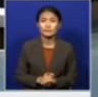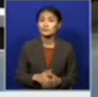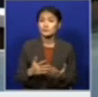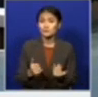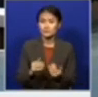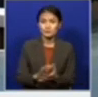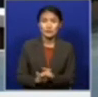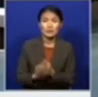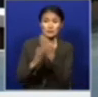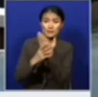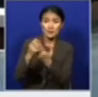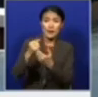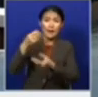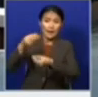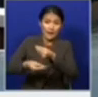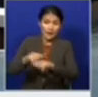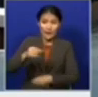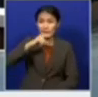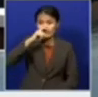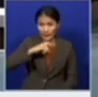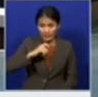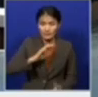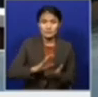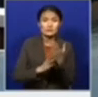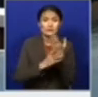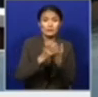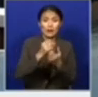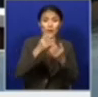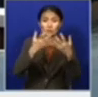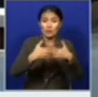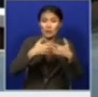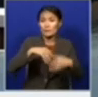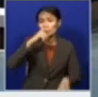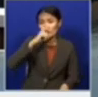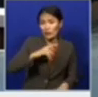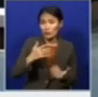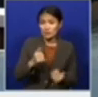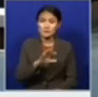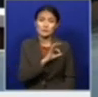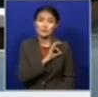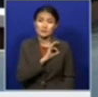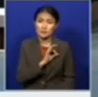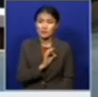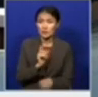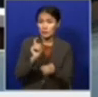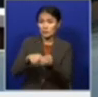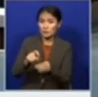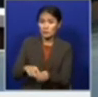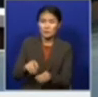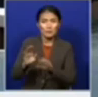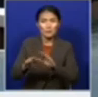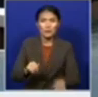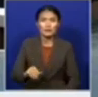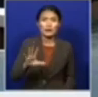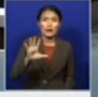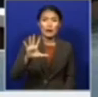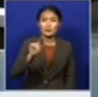านี้แก่ผู้ประกอบการธุรกิจท่องเที่ยวของไทยหรือยังคะเคยถามผู้ประกอบการหรือยังว่าพร้อมหรือเปล่